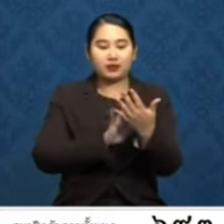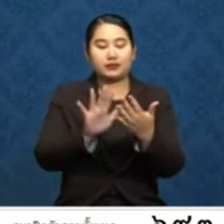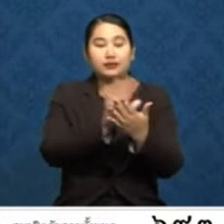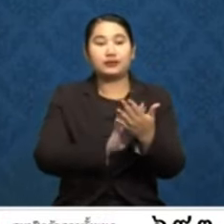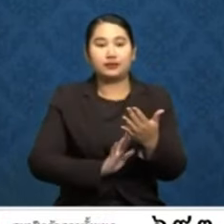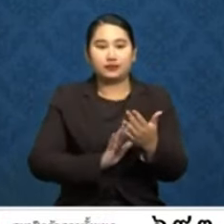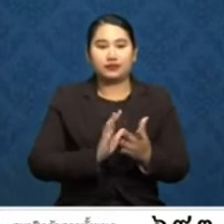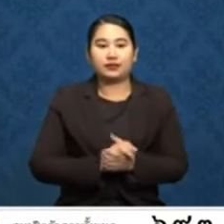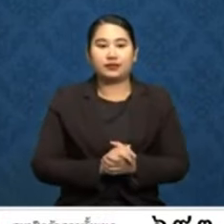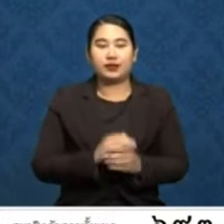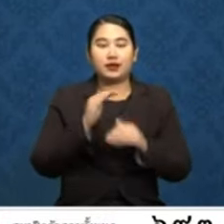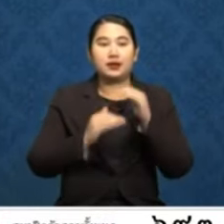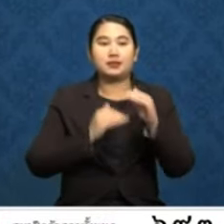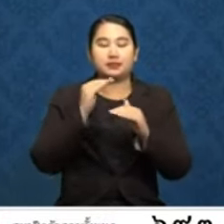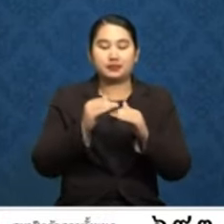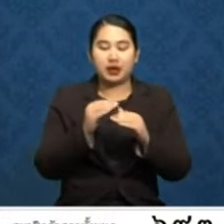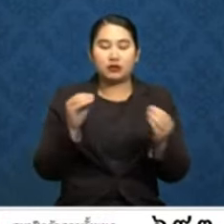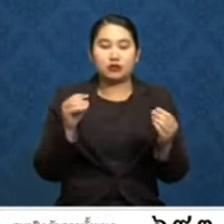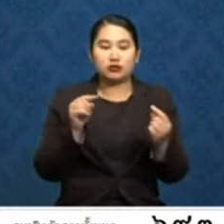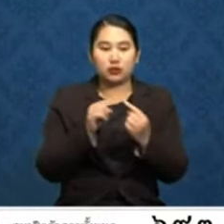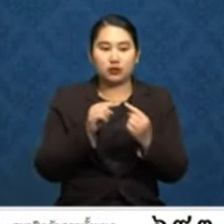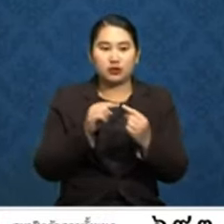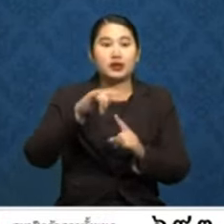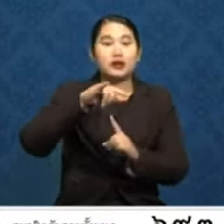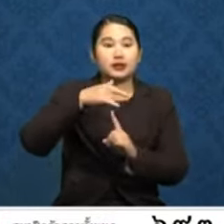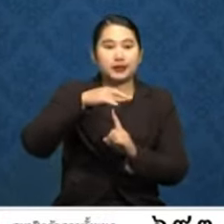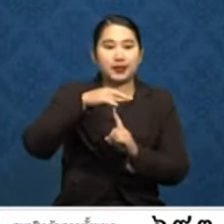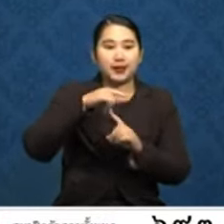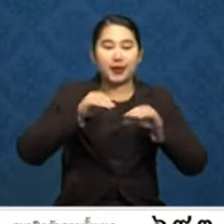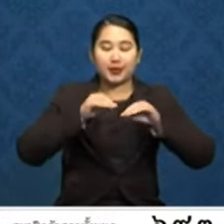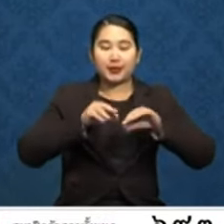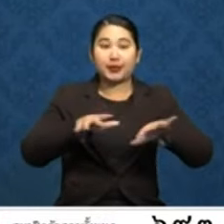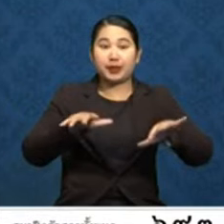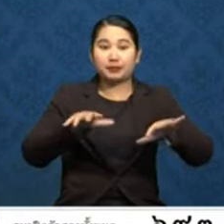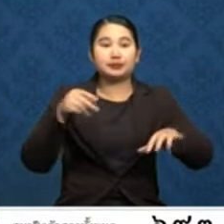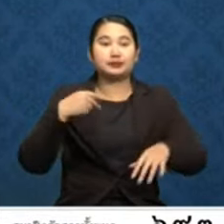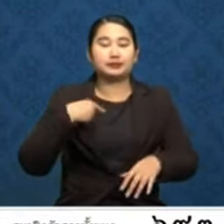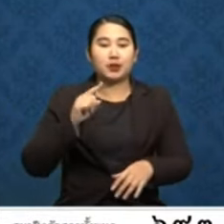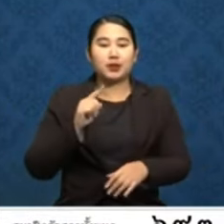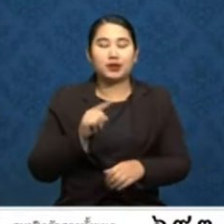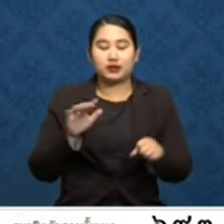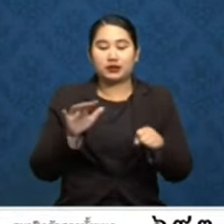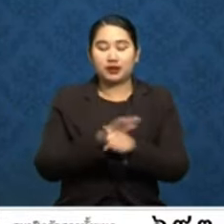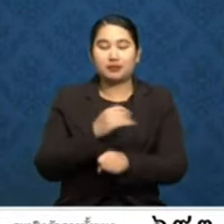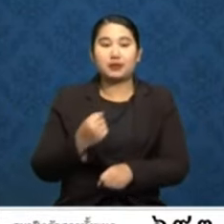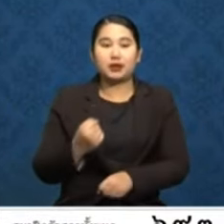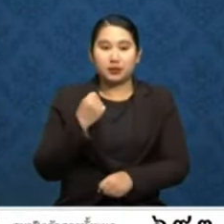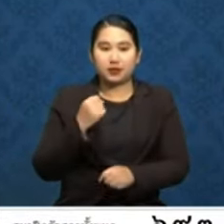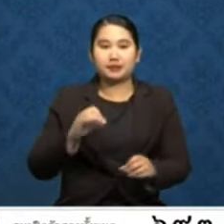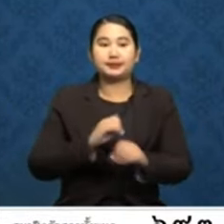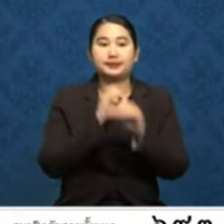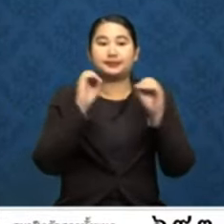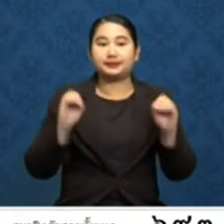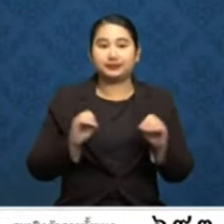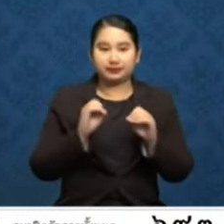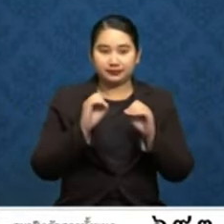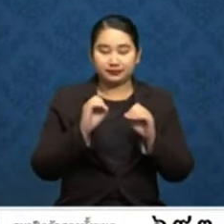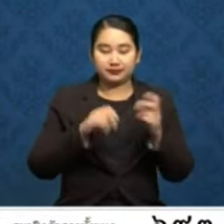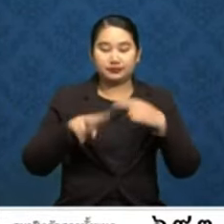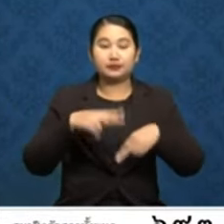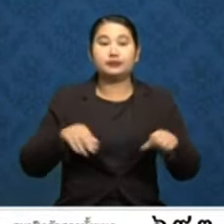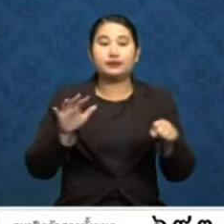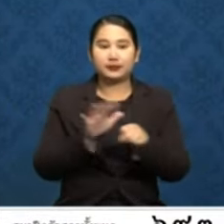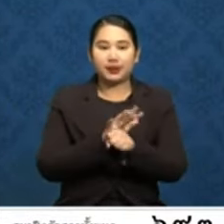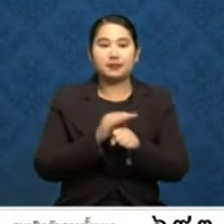และการพัฒนาโครงสร้างพื้นฐานทางดิจิทัลให้มีคุณภาพมั่นคงปลอดภัยครอบคลุมเ